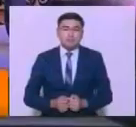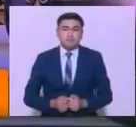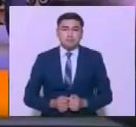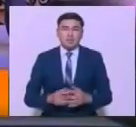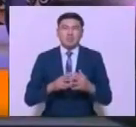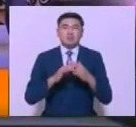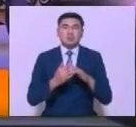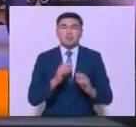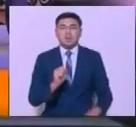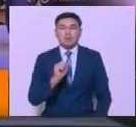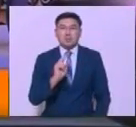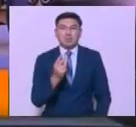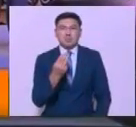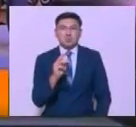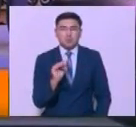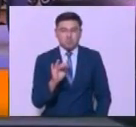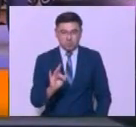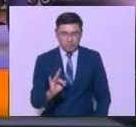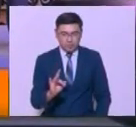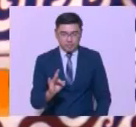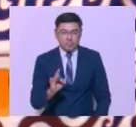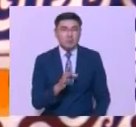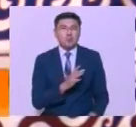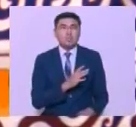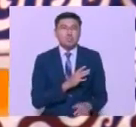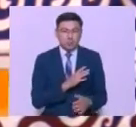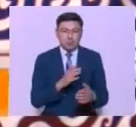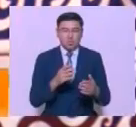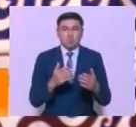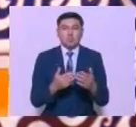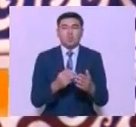в селе акшукур Канского района состоялась презентация альбома